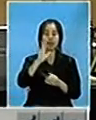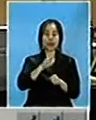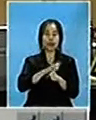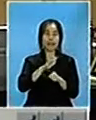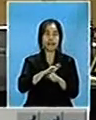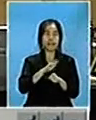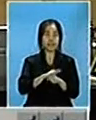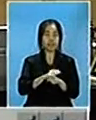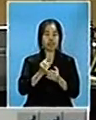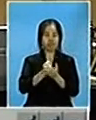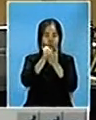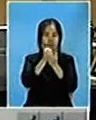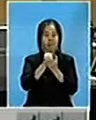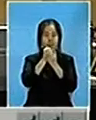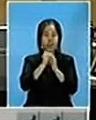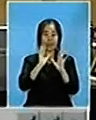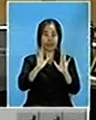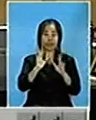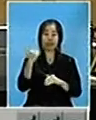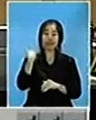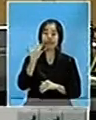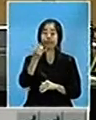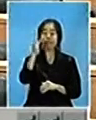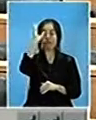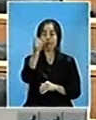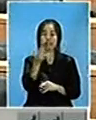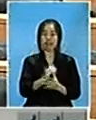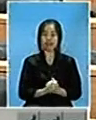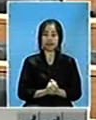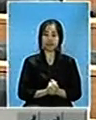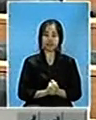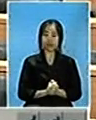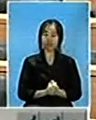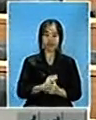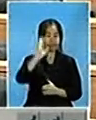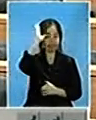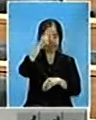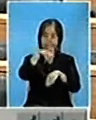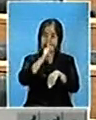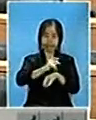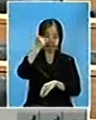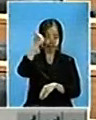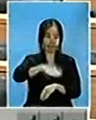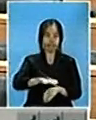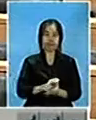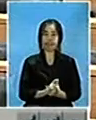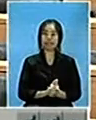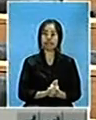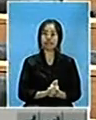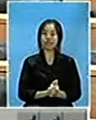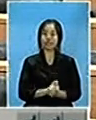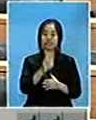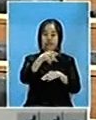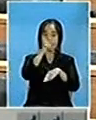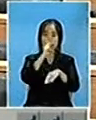ช่วยกันประคับของสภาไปด้วยท่านพิเชษฐ์ประท้วงเรื่องอะไร ใช่ครับท่านประธานไม่ได้ครับท่านประธานที่เคารพครับ